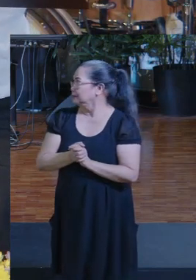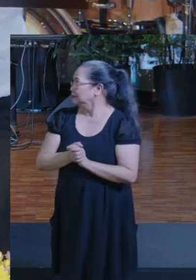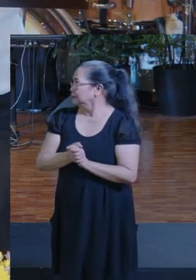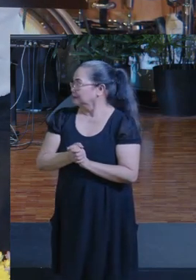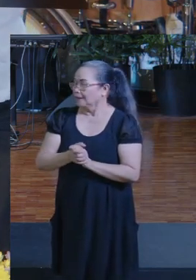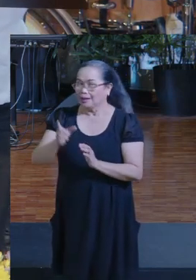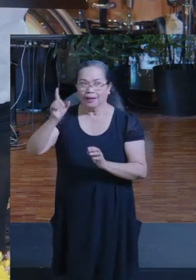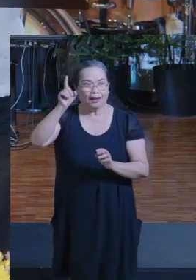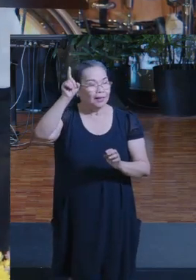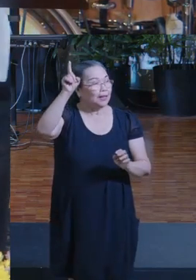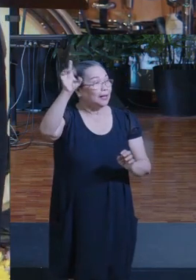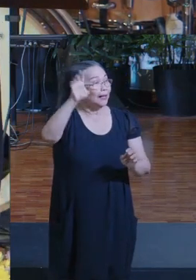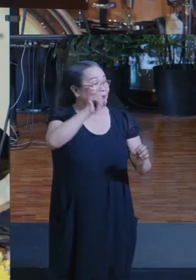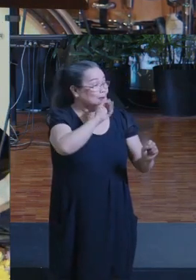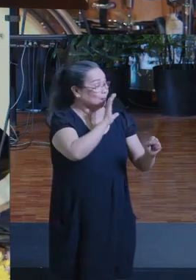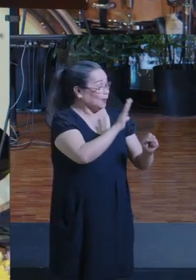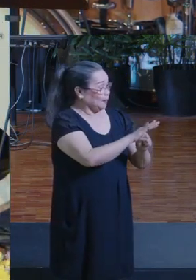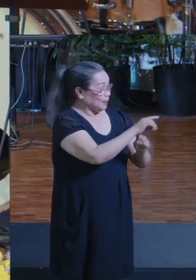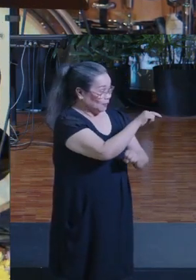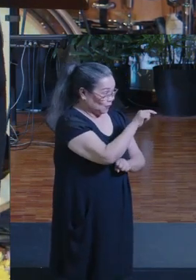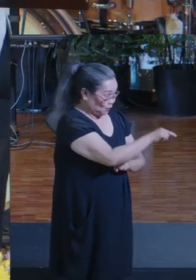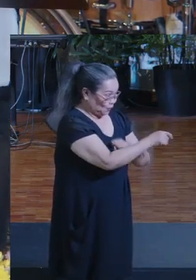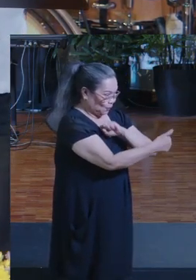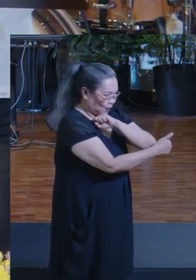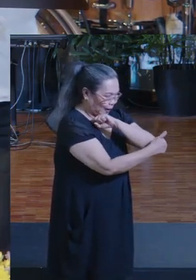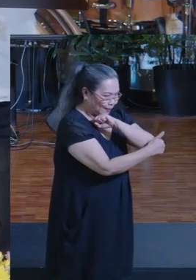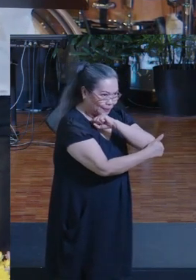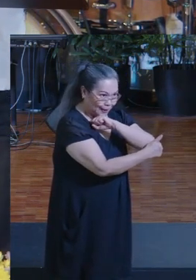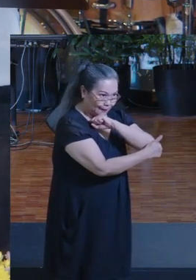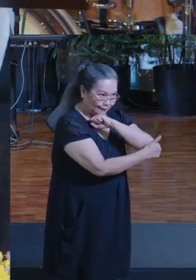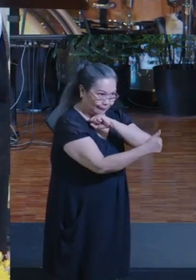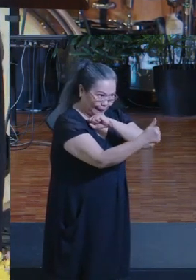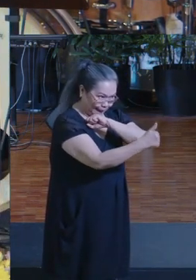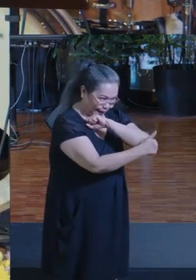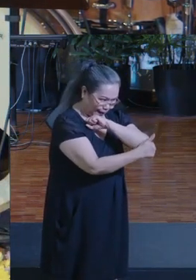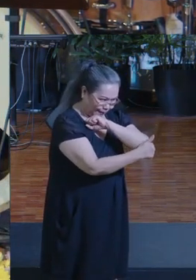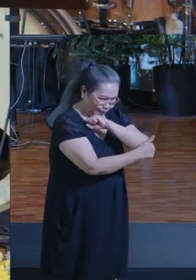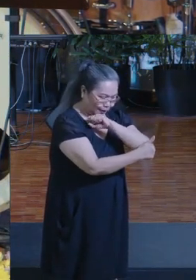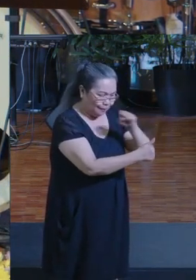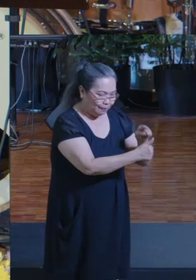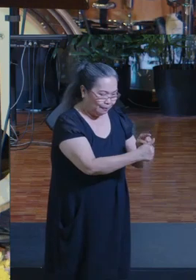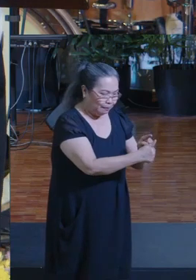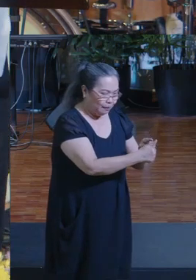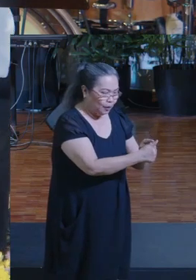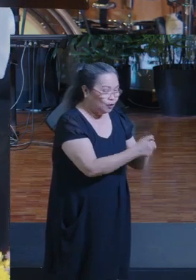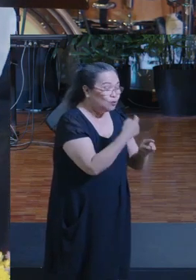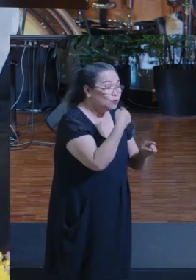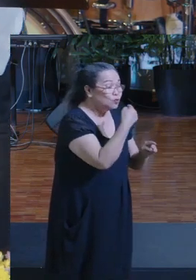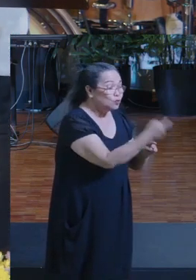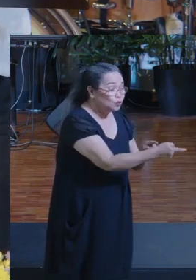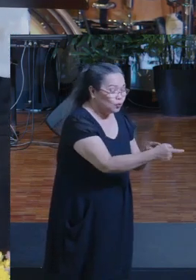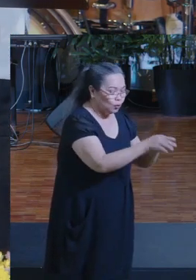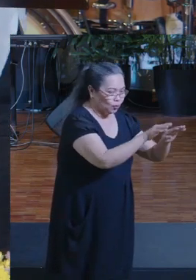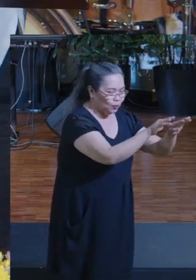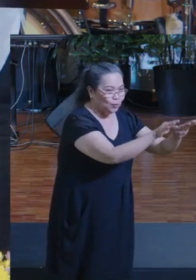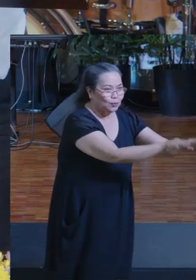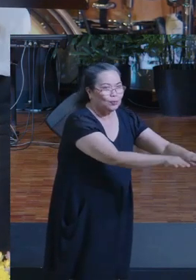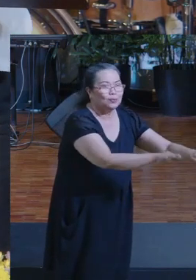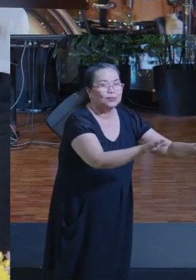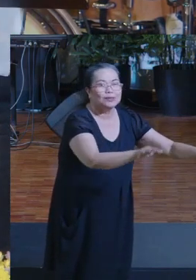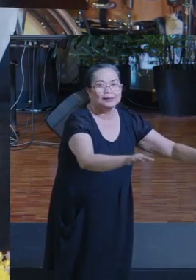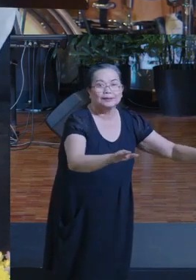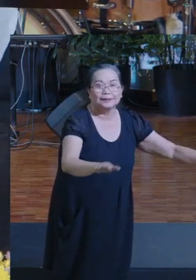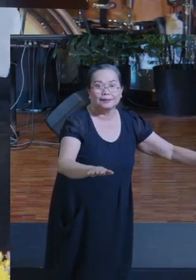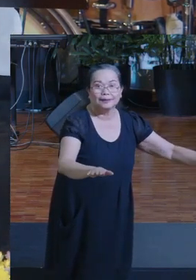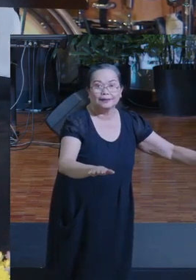Yung pangako kay Abraham ay sa kanya at to his offspring. Yung offspring, pinaliwanag